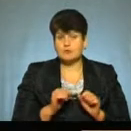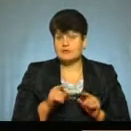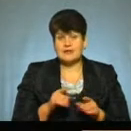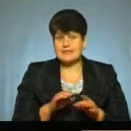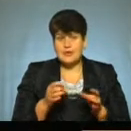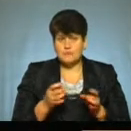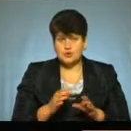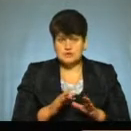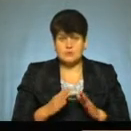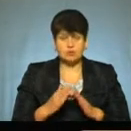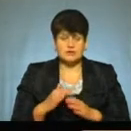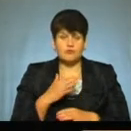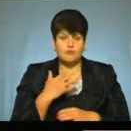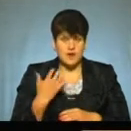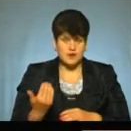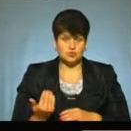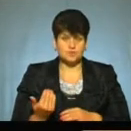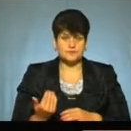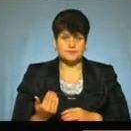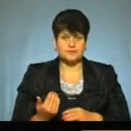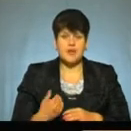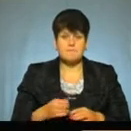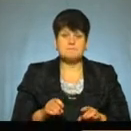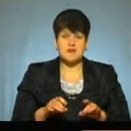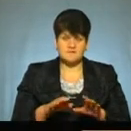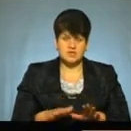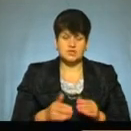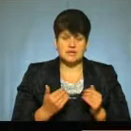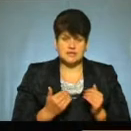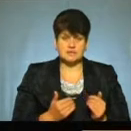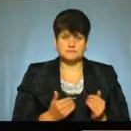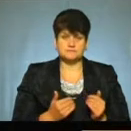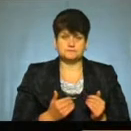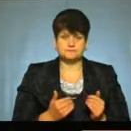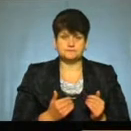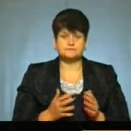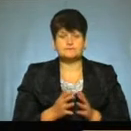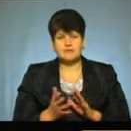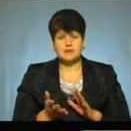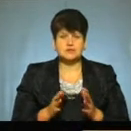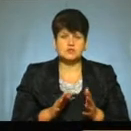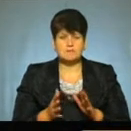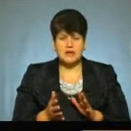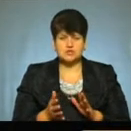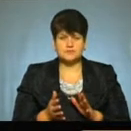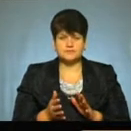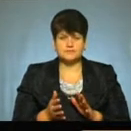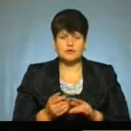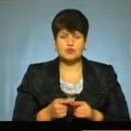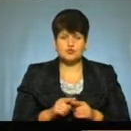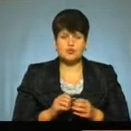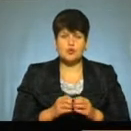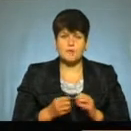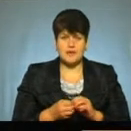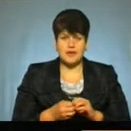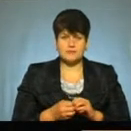така проста, тому що будинків багато. Я думаю, що при вирішенні її ми, ну, більш-менш цю проблему ми